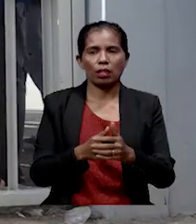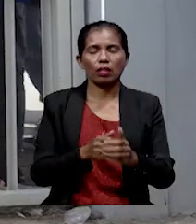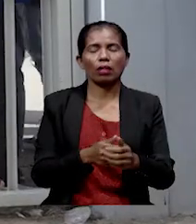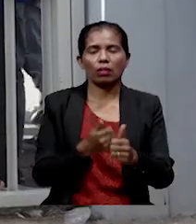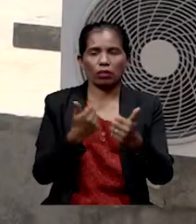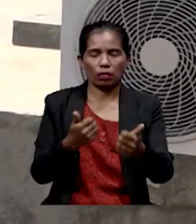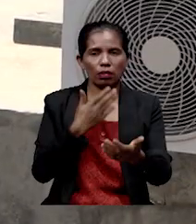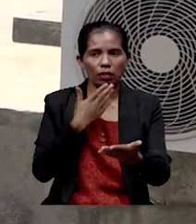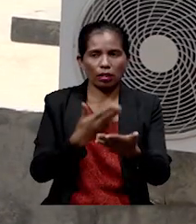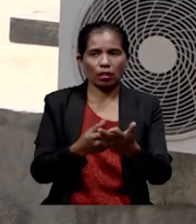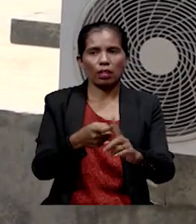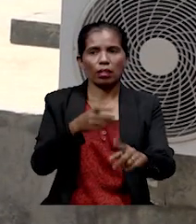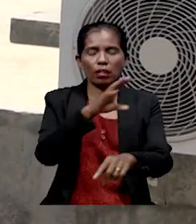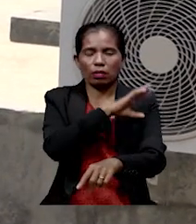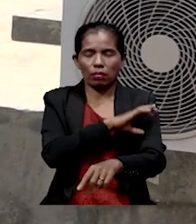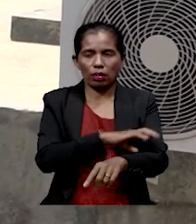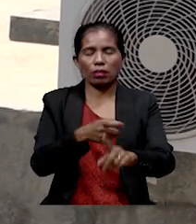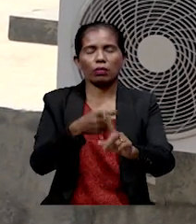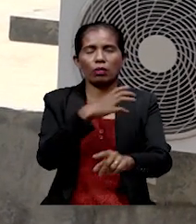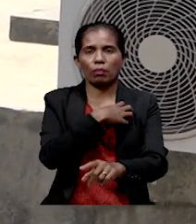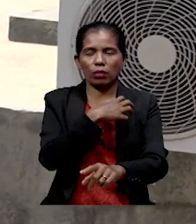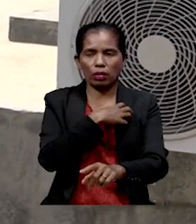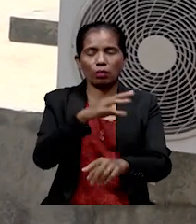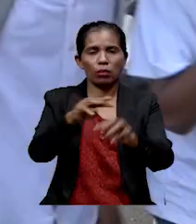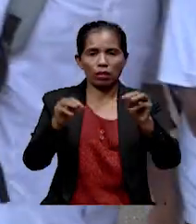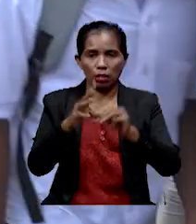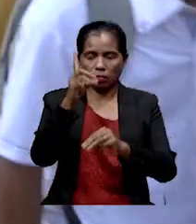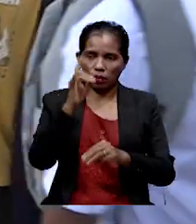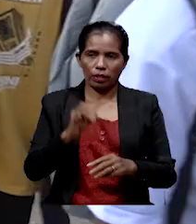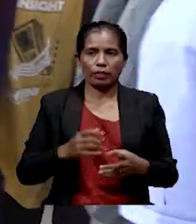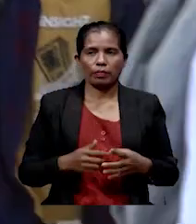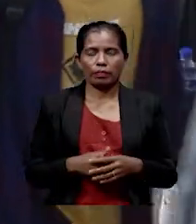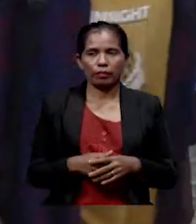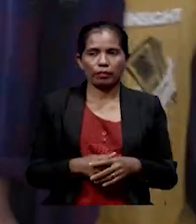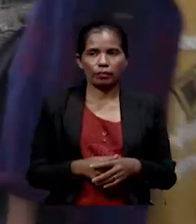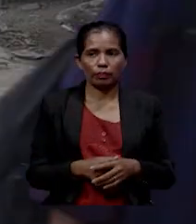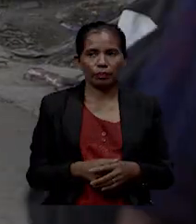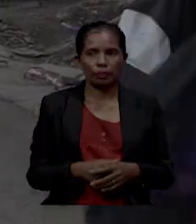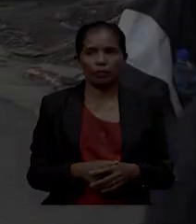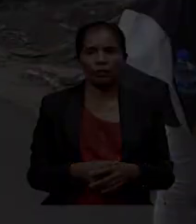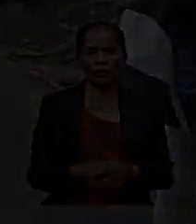hakmatek tama hetang siguransa usi polisi eskuadra Kristurei munisipi Dili. Napoleon Xavier Juvial da Costa, Jemen.